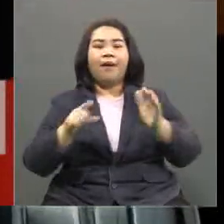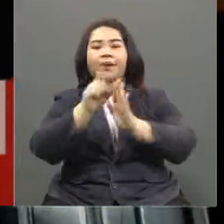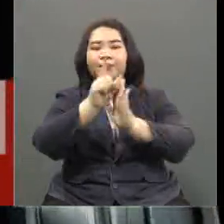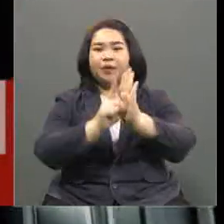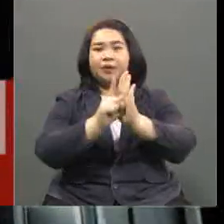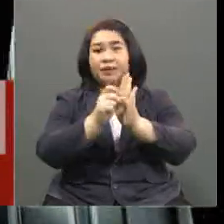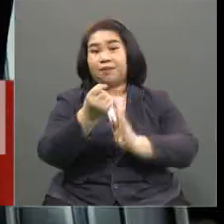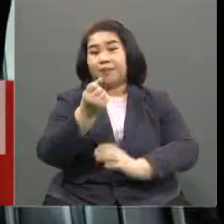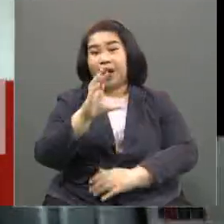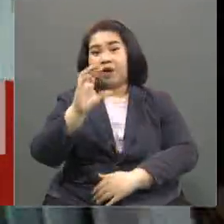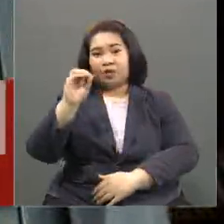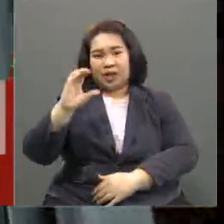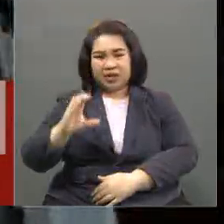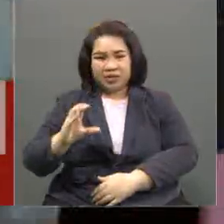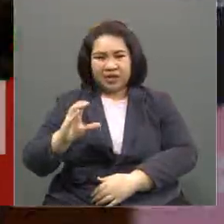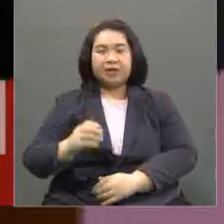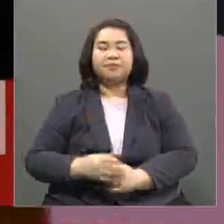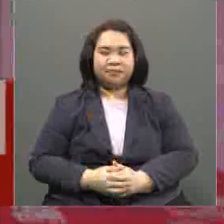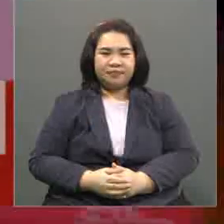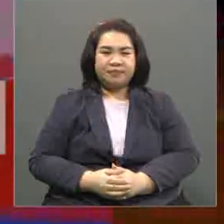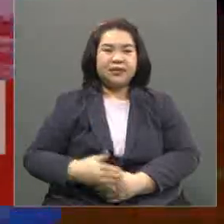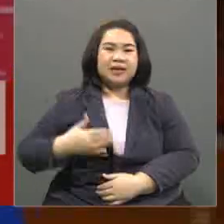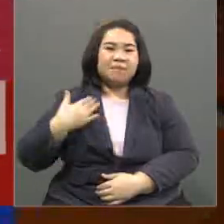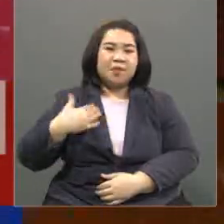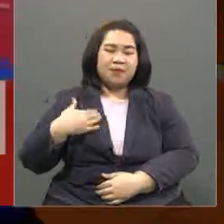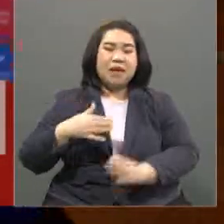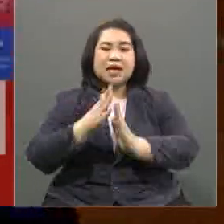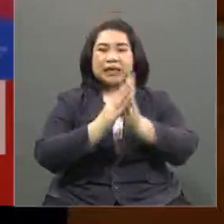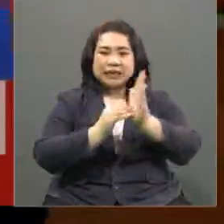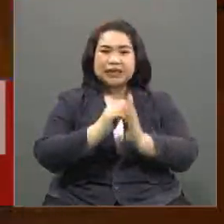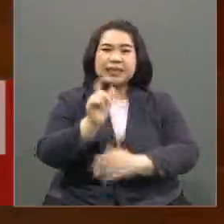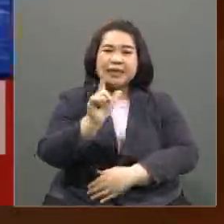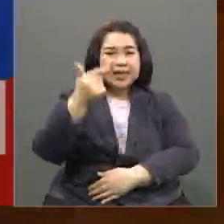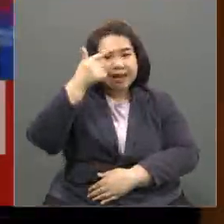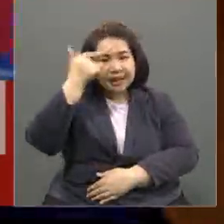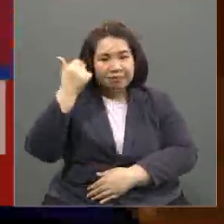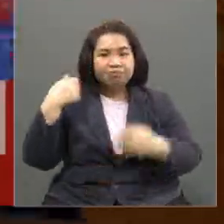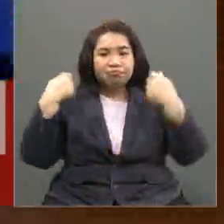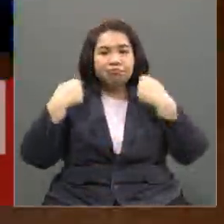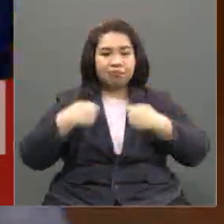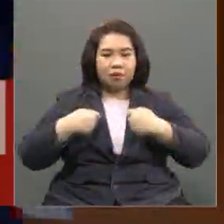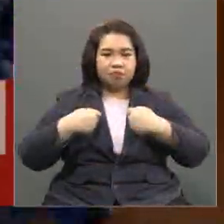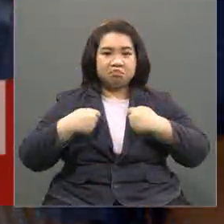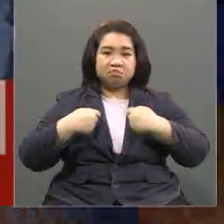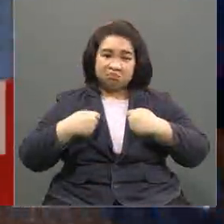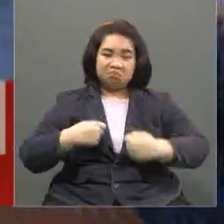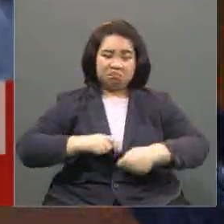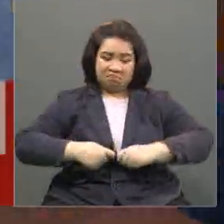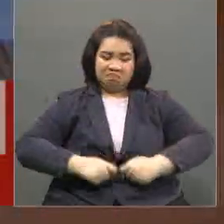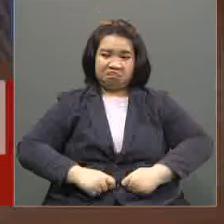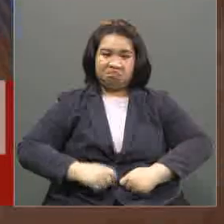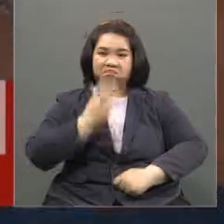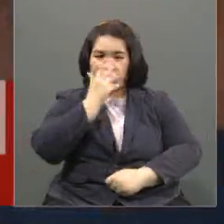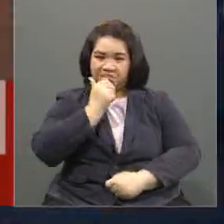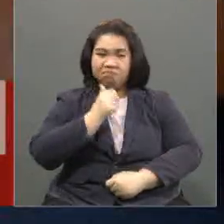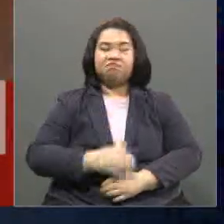องศาเซลเซียสนะคะเป็นผ้าพันคอสีเหลืองสลับดำก็สวยเข้ากับสูตรพอดีเลยนะสีตัดกันเลยนะคะผ้าขาวม้า